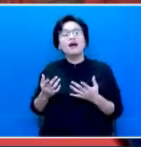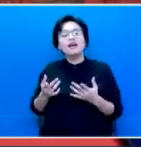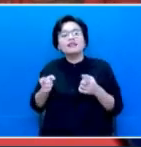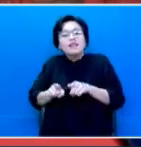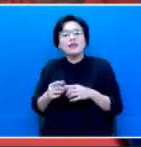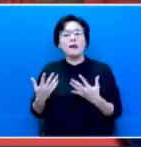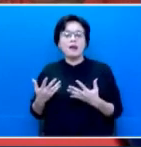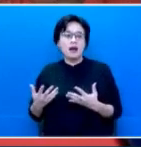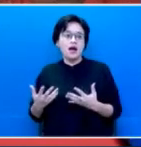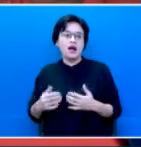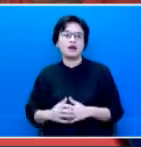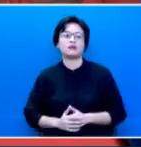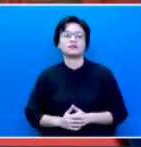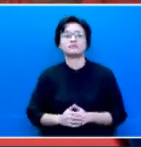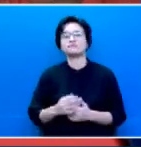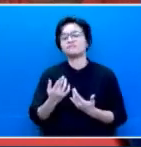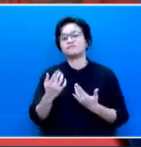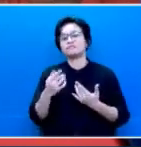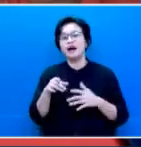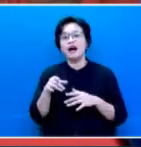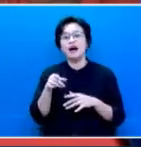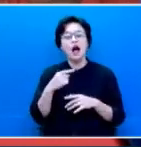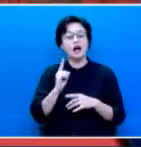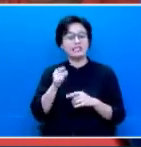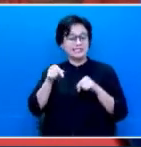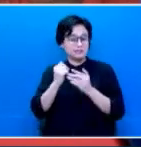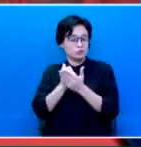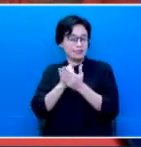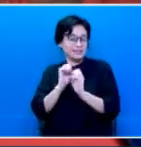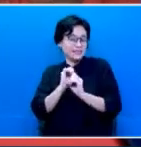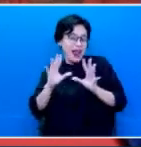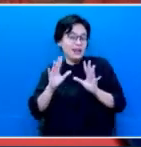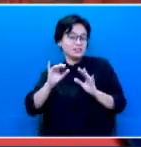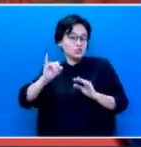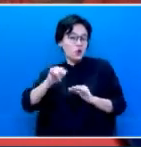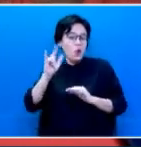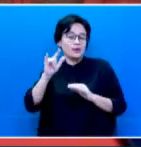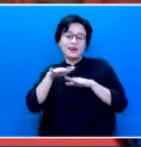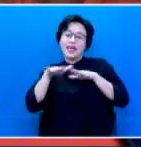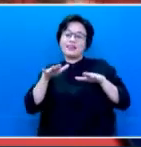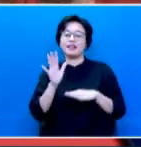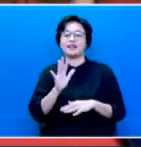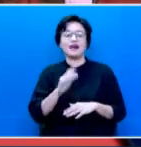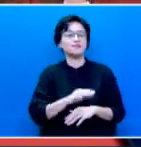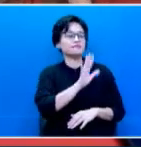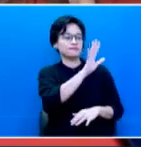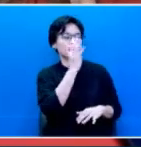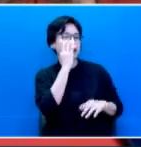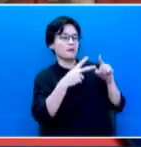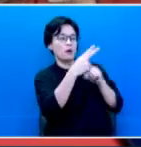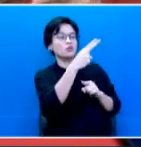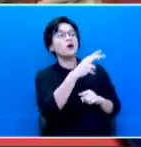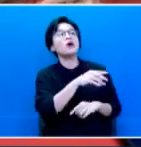gitu secara politik terangberang Jokowi tidak Netral kalau beberapa hari yang lalu Maaf saya potong eh Mas